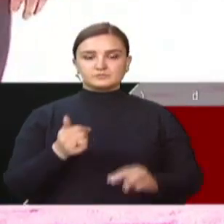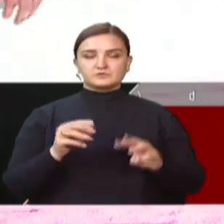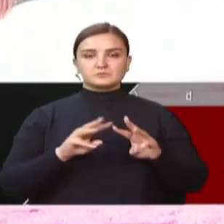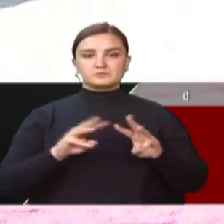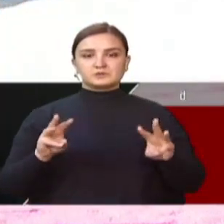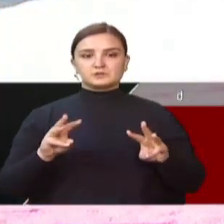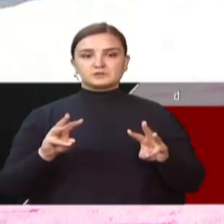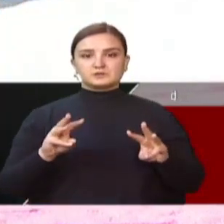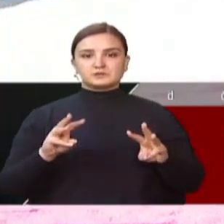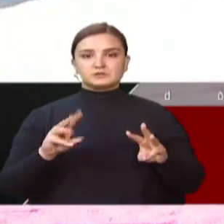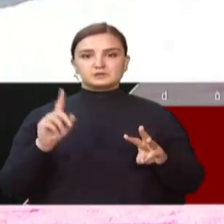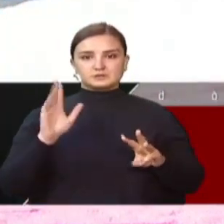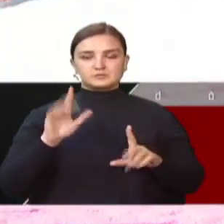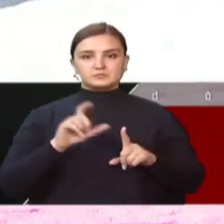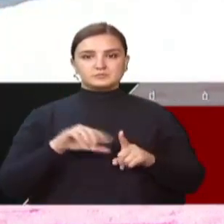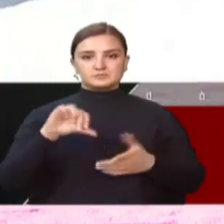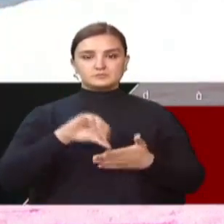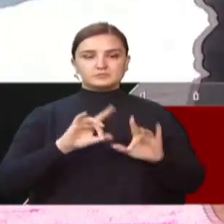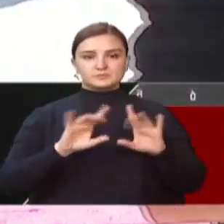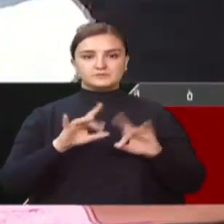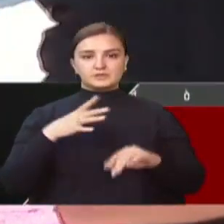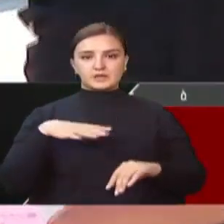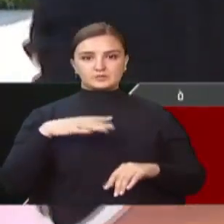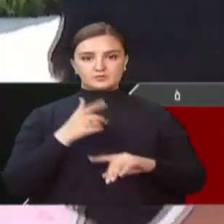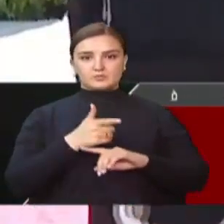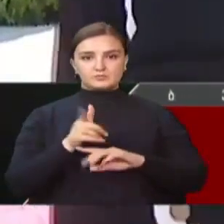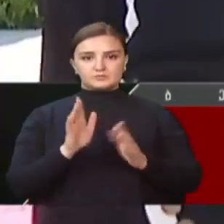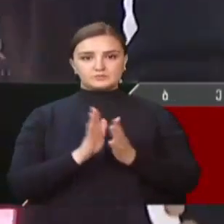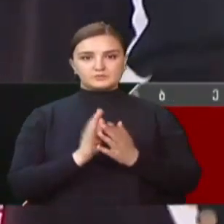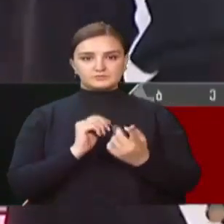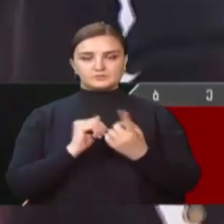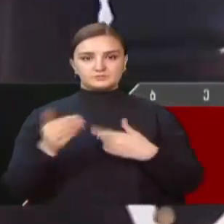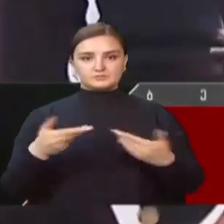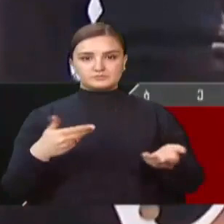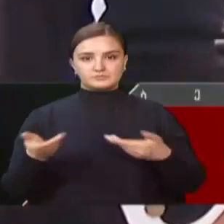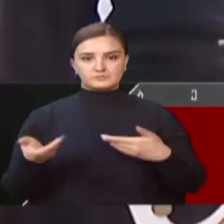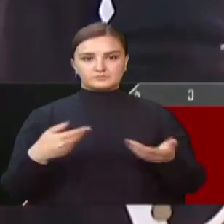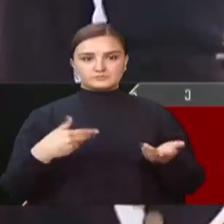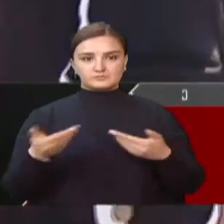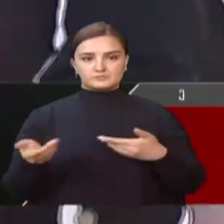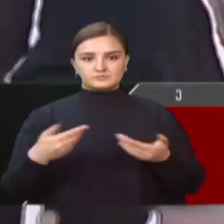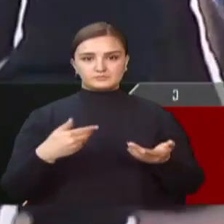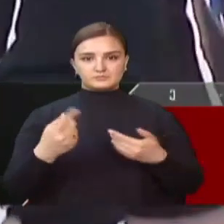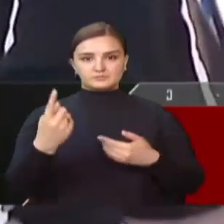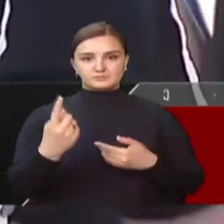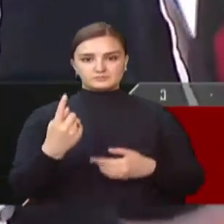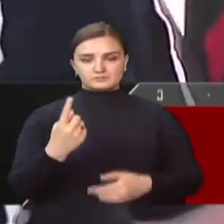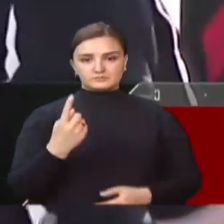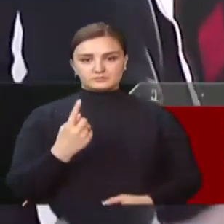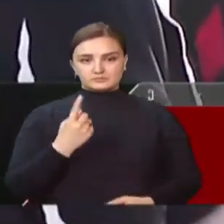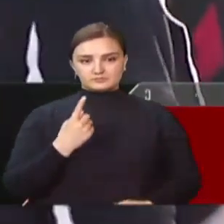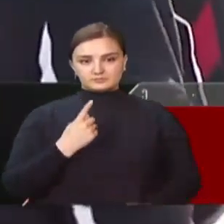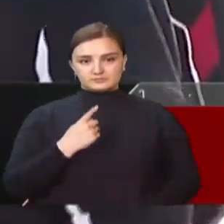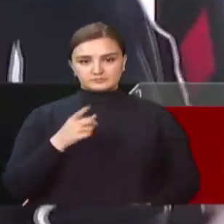Premier-ministri, გააკეთებს ქართულ მედიასთან კომენტარს, ოპერატორს თხოვ გაჩვენოთ კადრშიც მოემართება ჩვენთან დღევანდელი დღის ჯამებისთვის